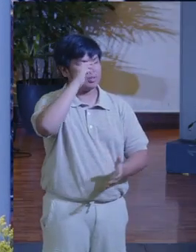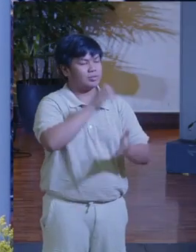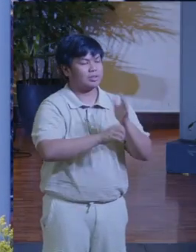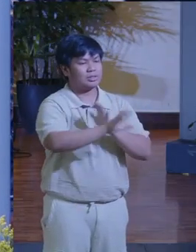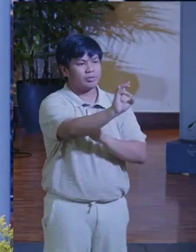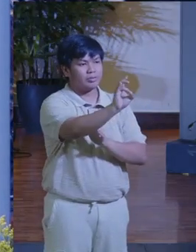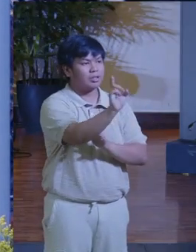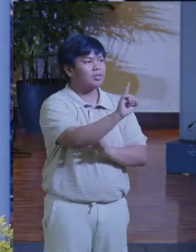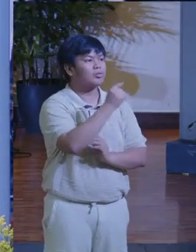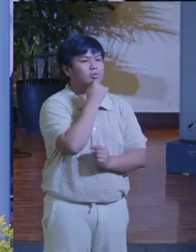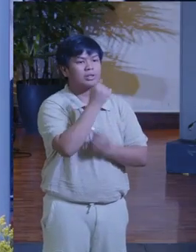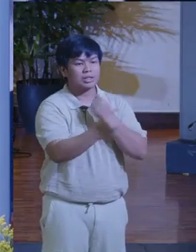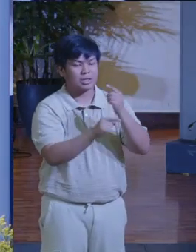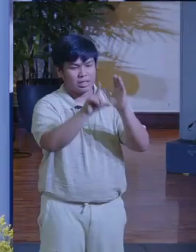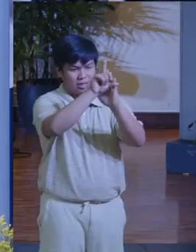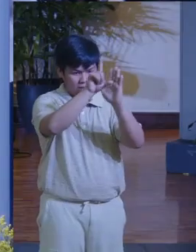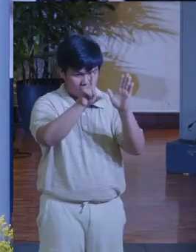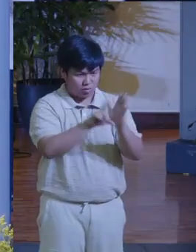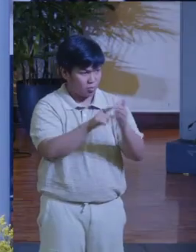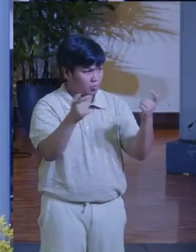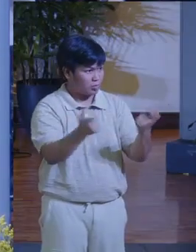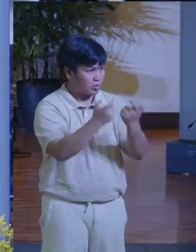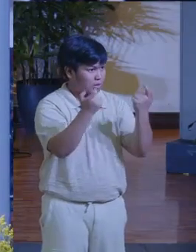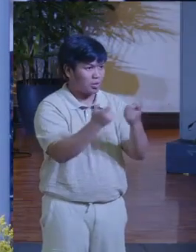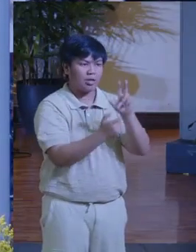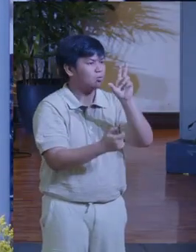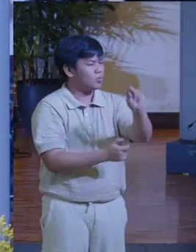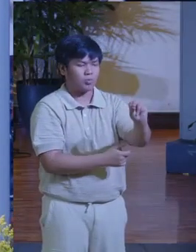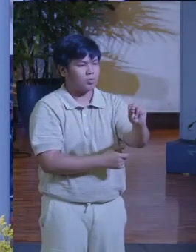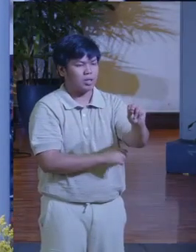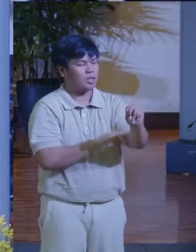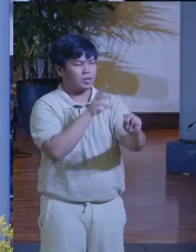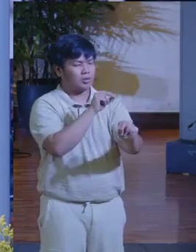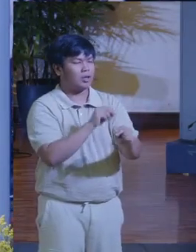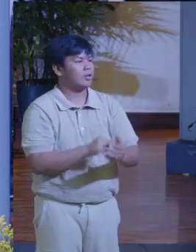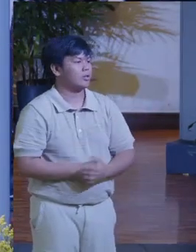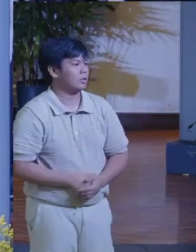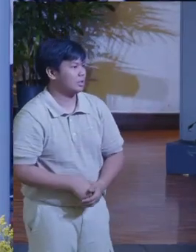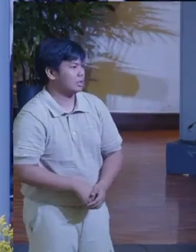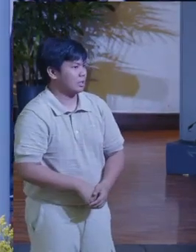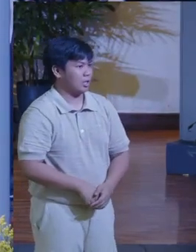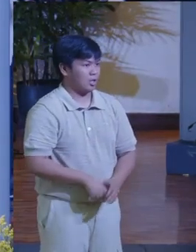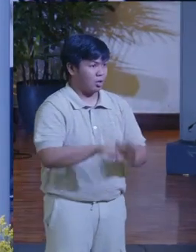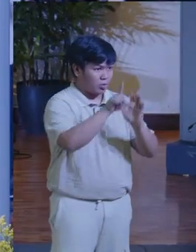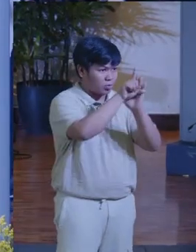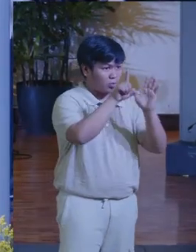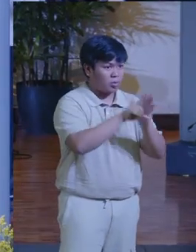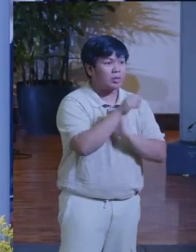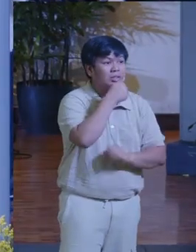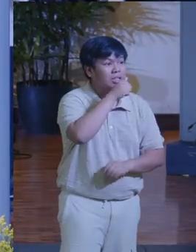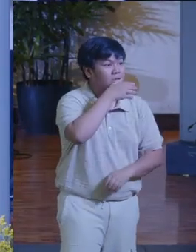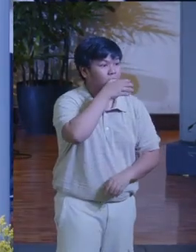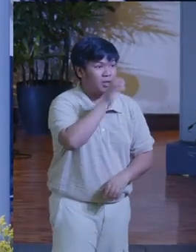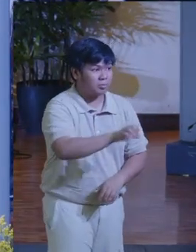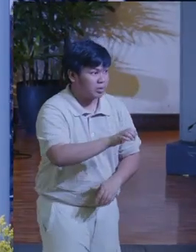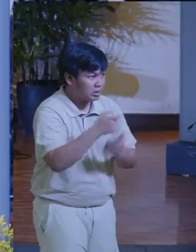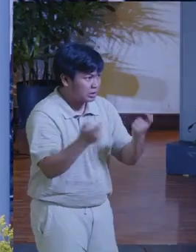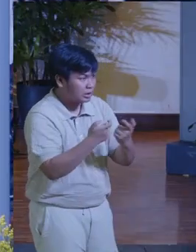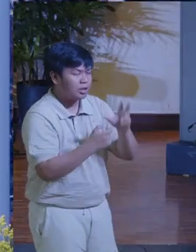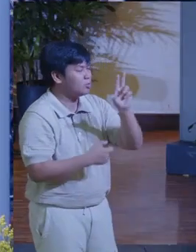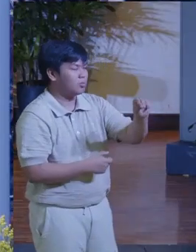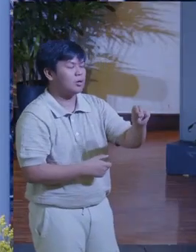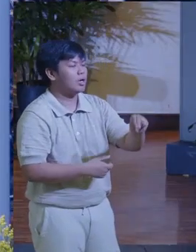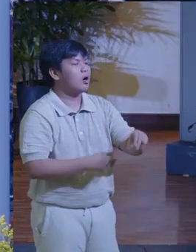then shall we say, that the law is sin? By no means. Hindi po masama ang kautusan. Banal nga po ang kautusan.